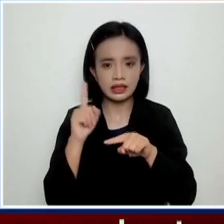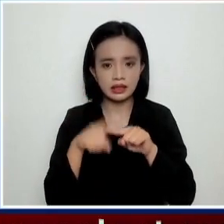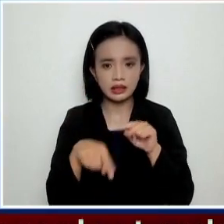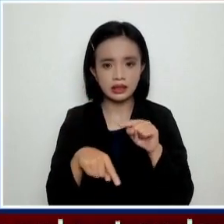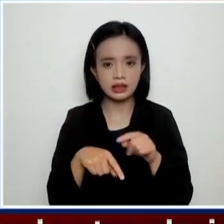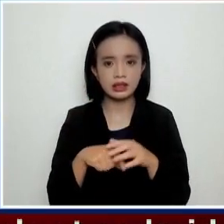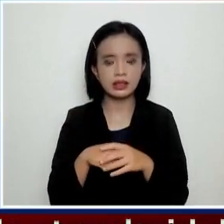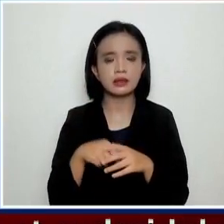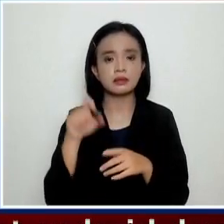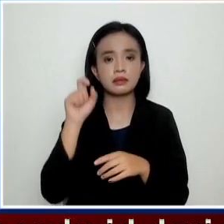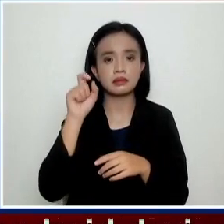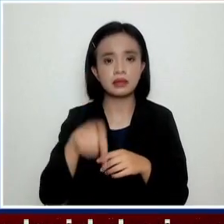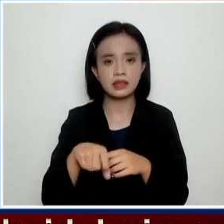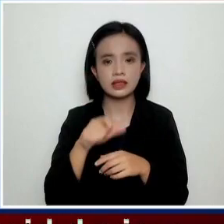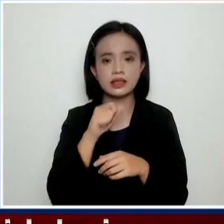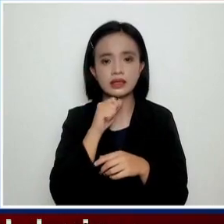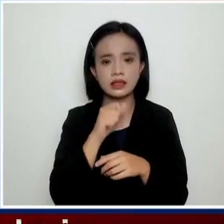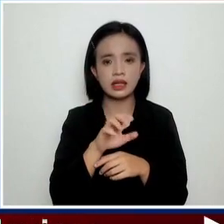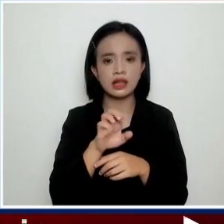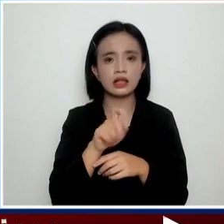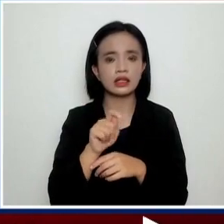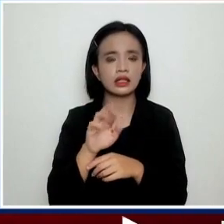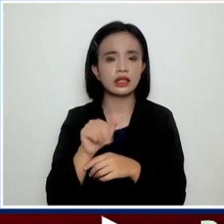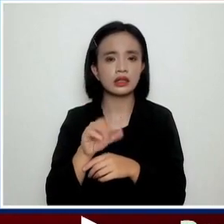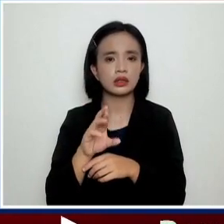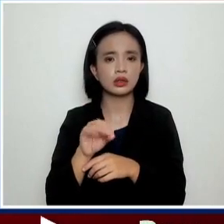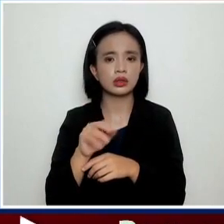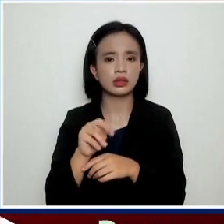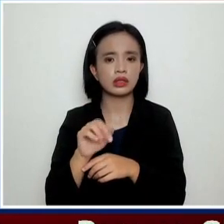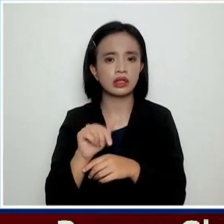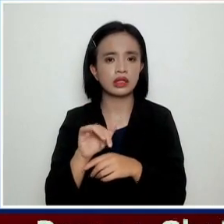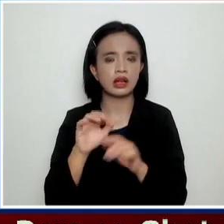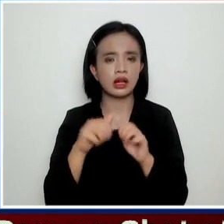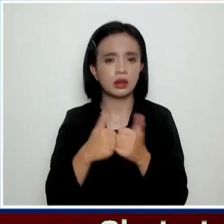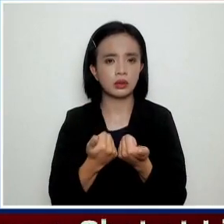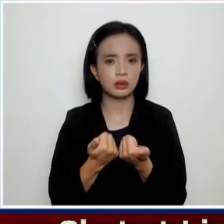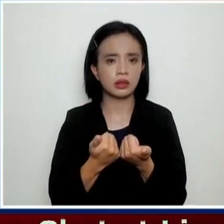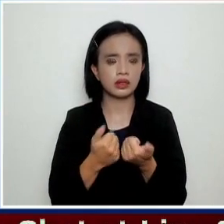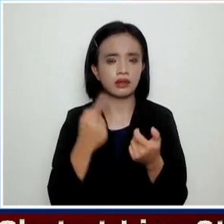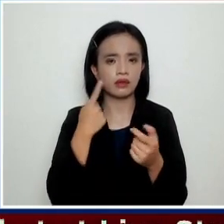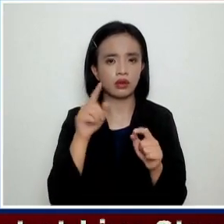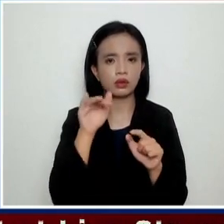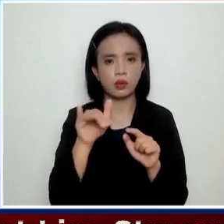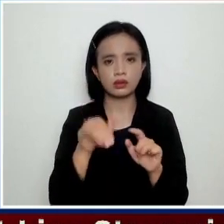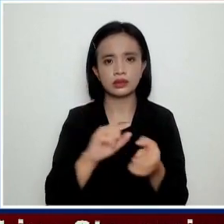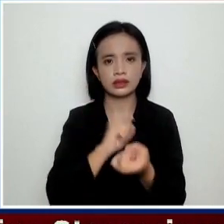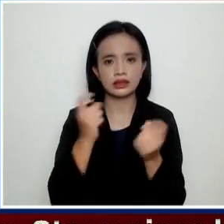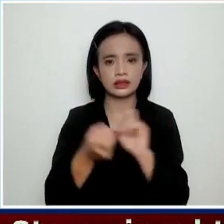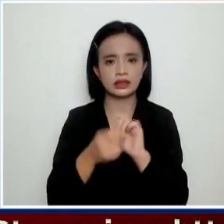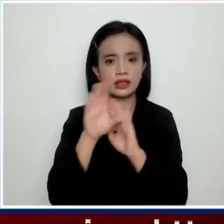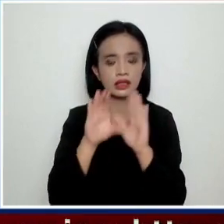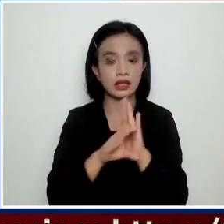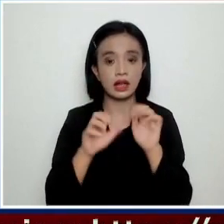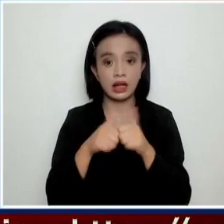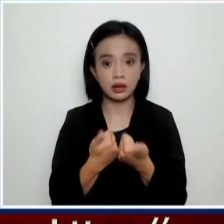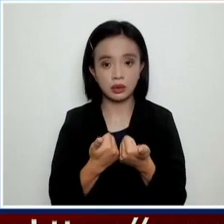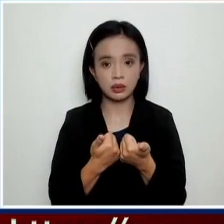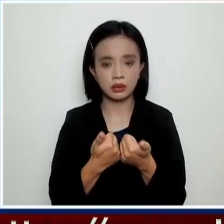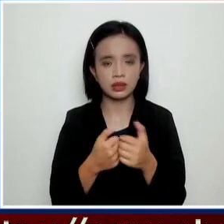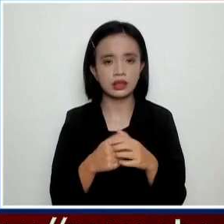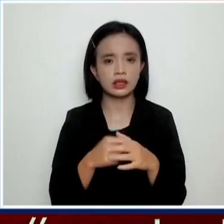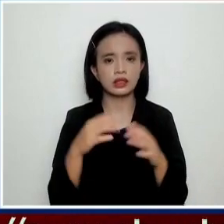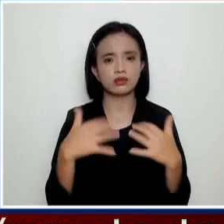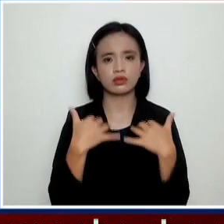the extraordinary requisite vote to join the House in calling for a charter change by a constitutional convention.